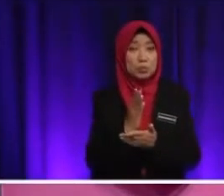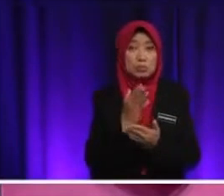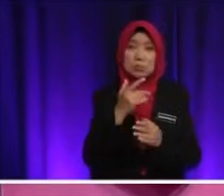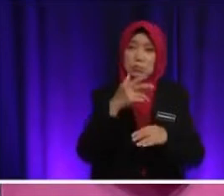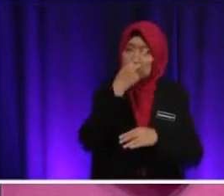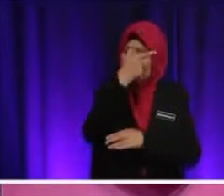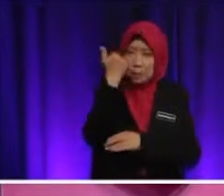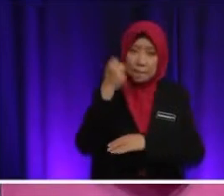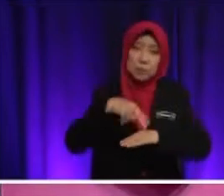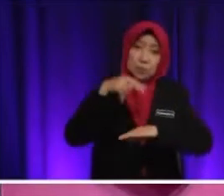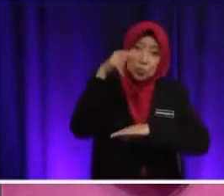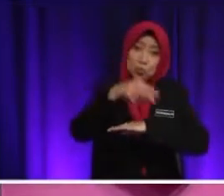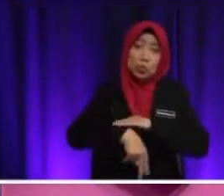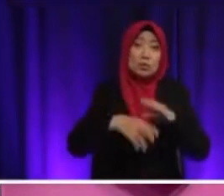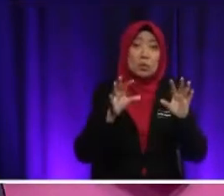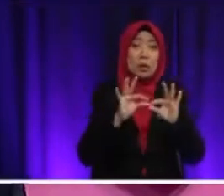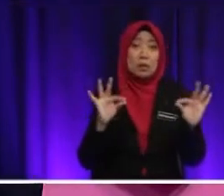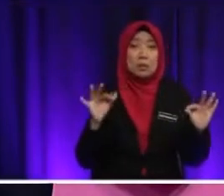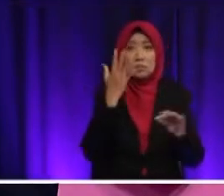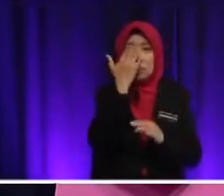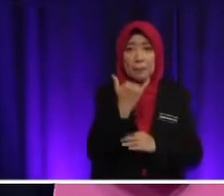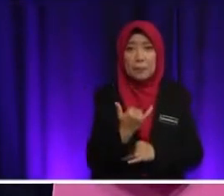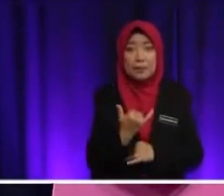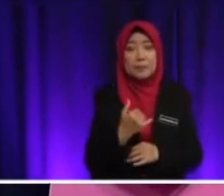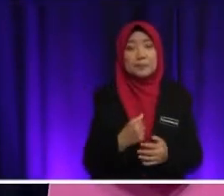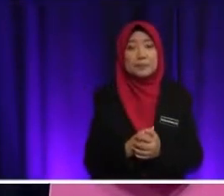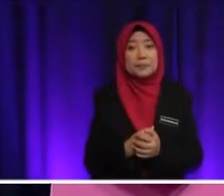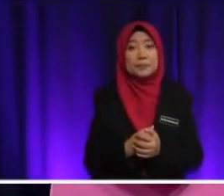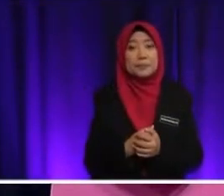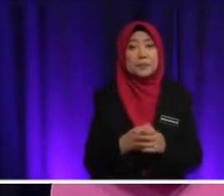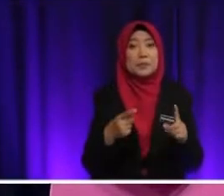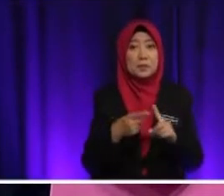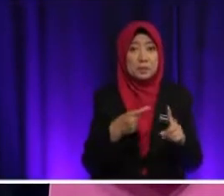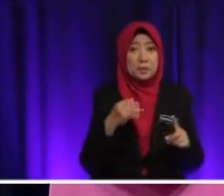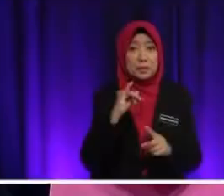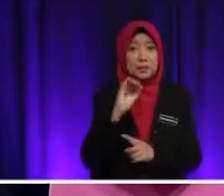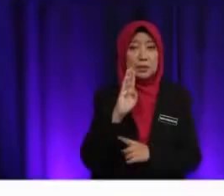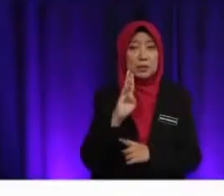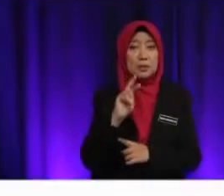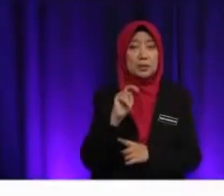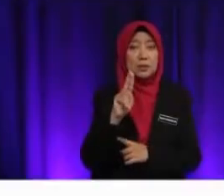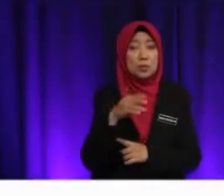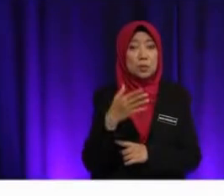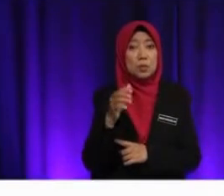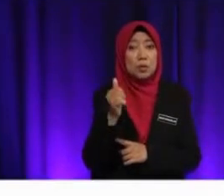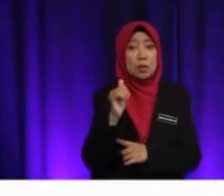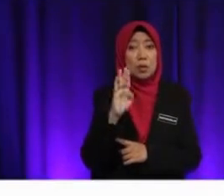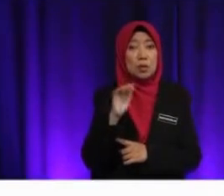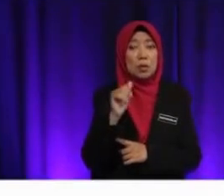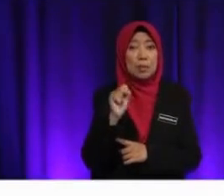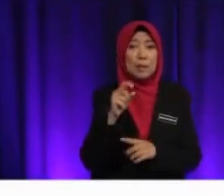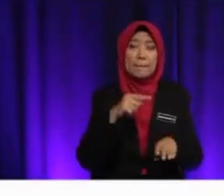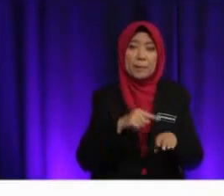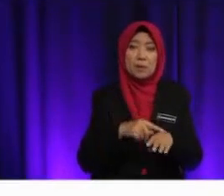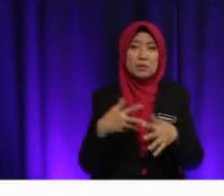Saya akan terangkan sikit kenapa ayat ini turun. Ya. Ibnu Abbas berkata ketika para sahabat Nabi mengalami kekalahan dalam perang